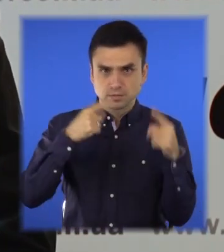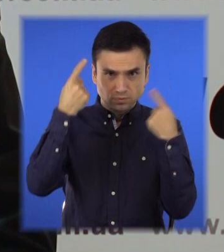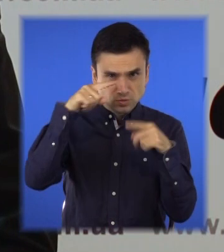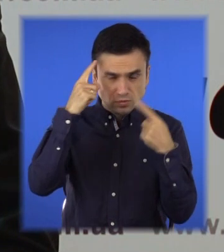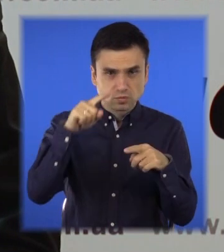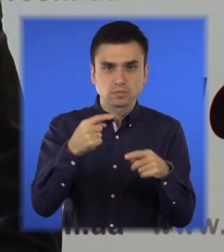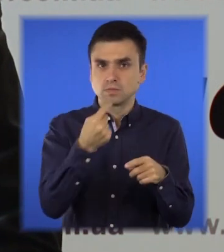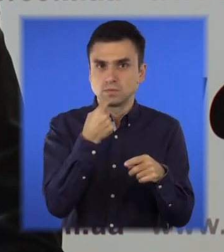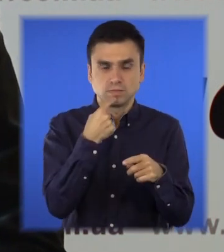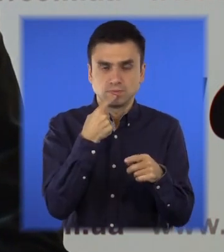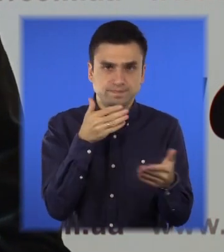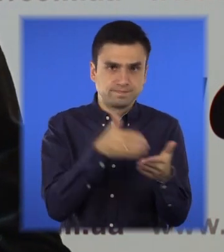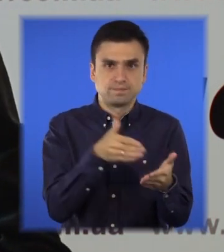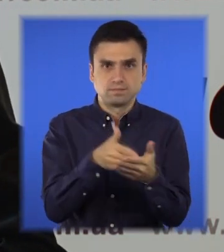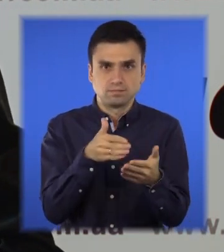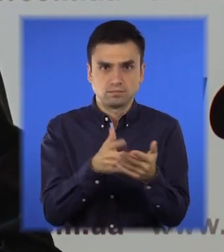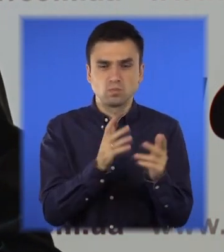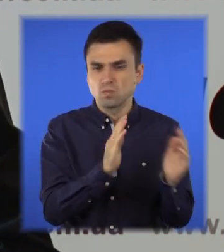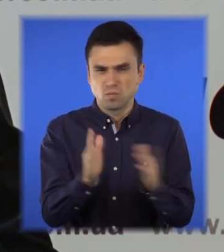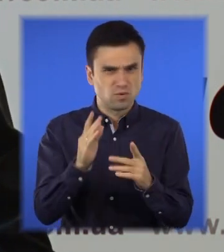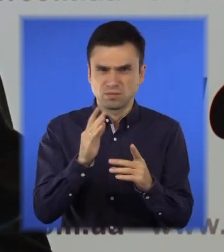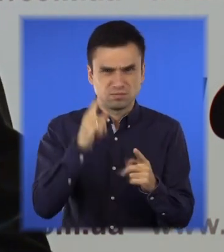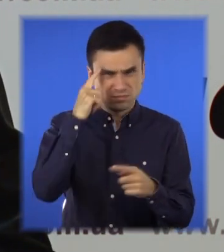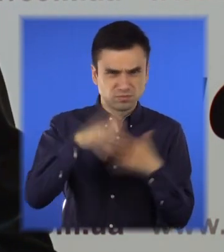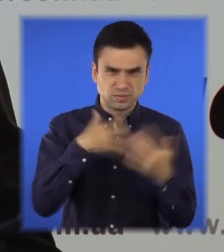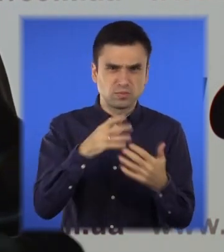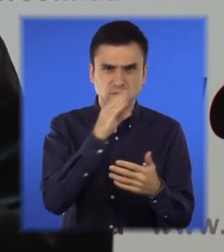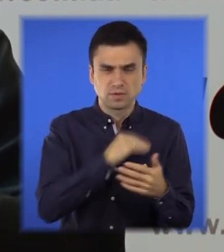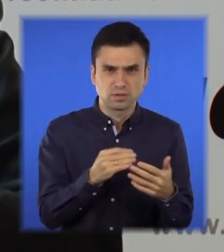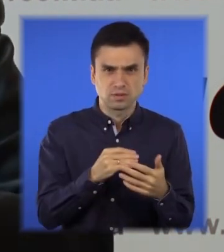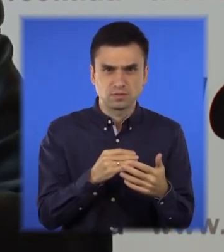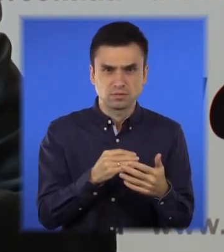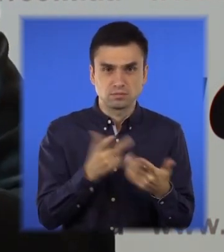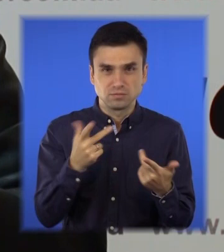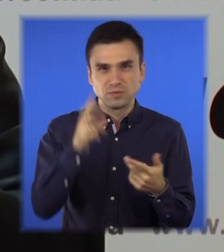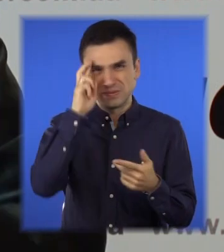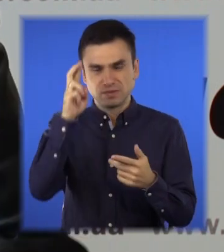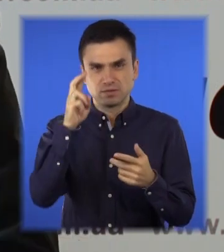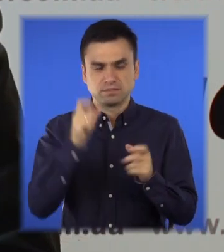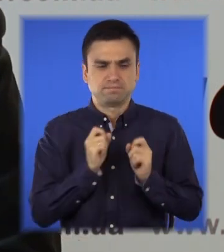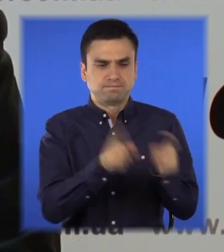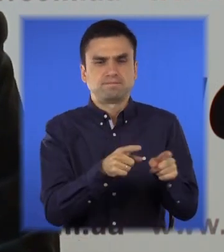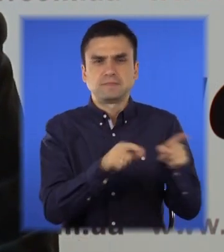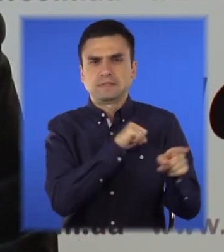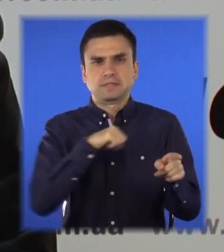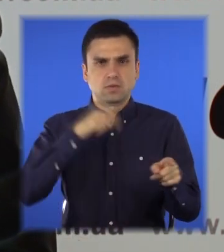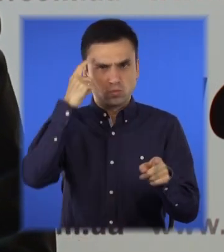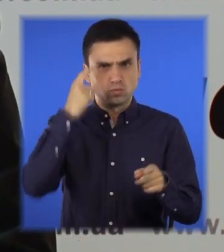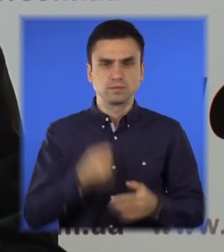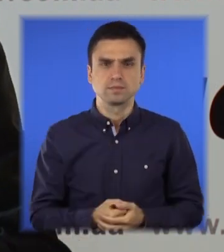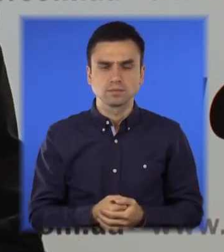до того, щоб цей ринок запрацював. І віддає всі свої повноваження на